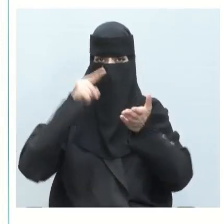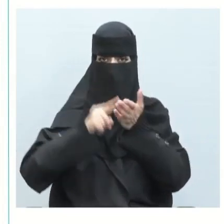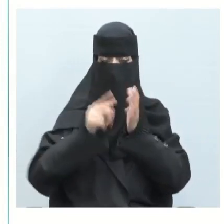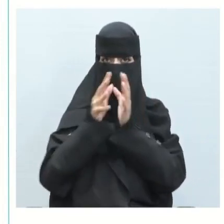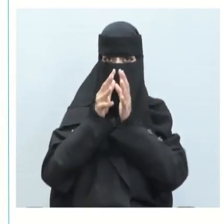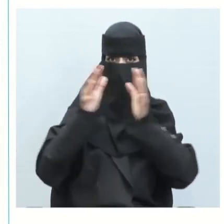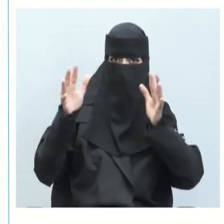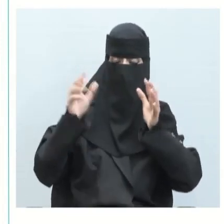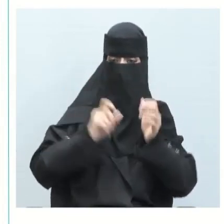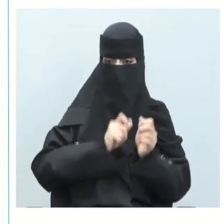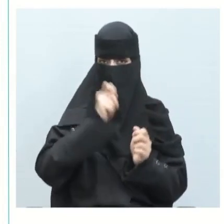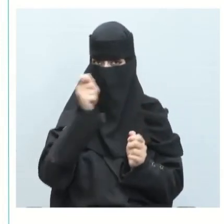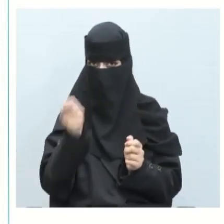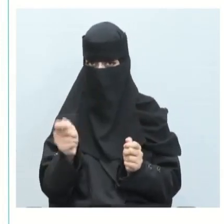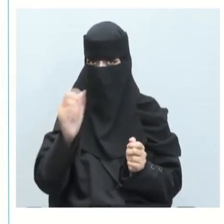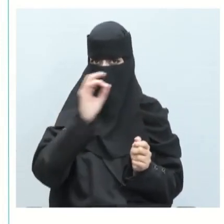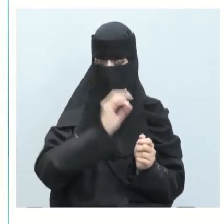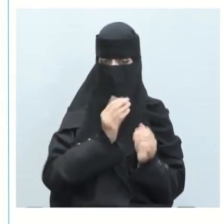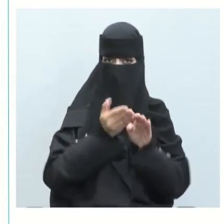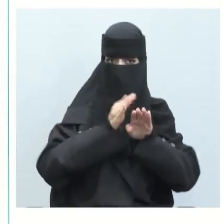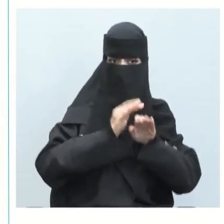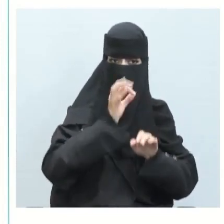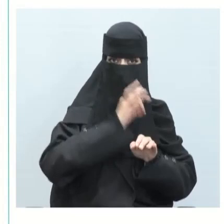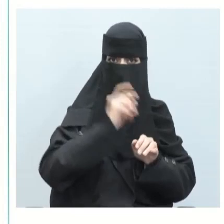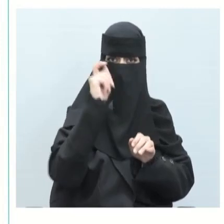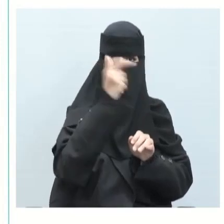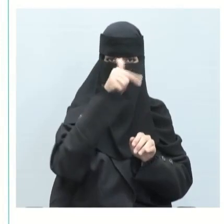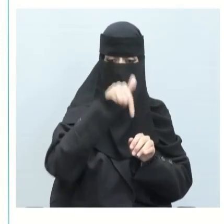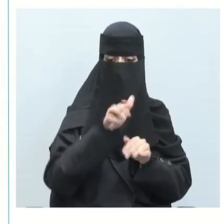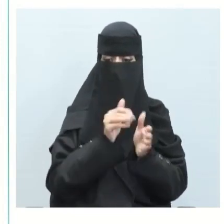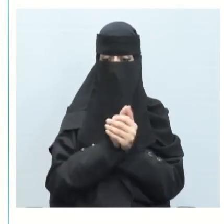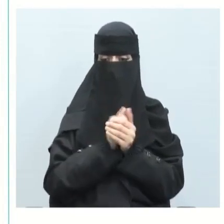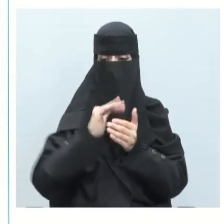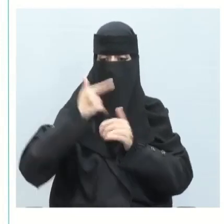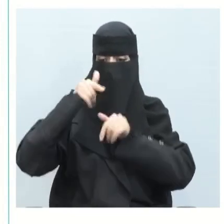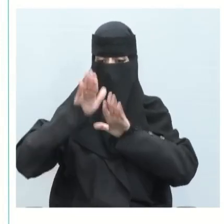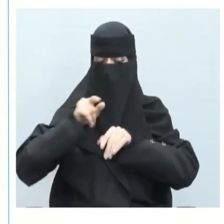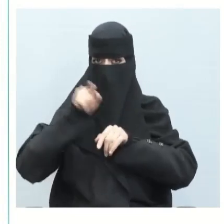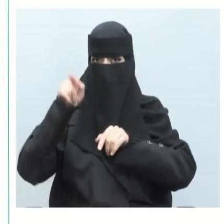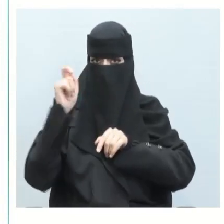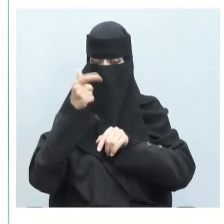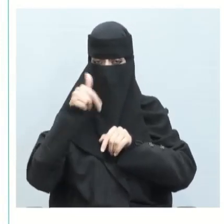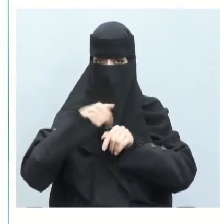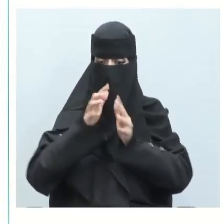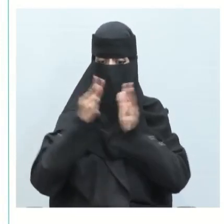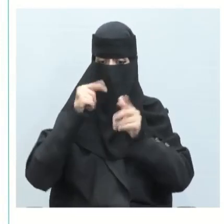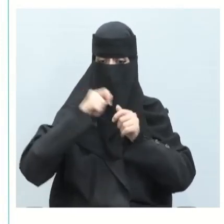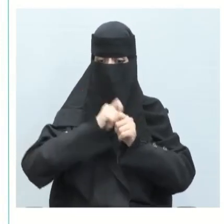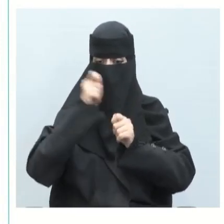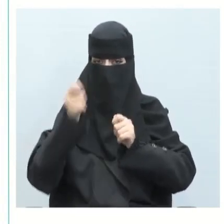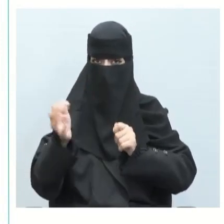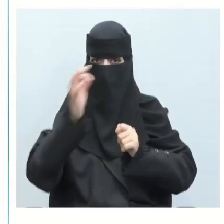الايراد و الربح السريع او الربح الفوري عندما تكون هناك فرصه كبيره ت الايرادات